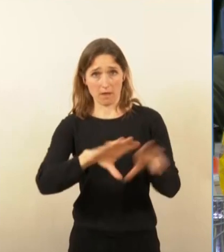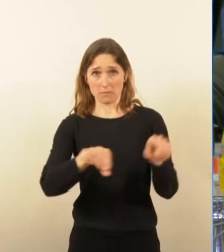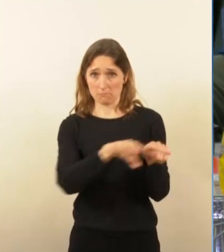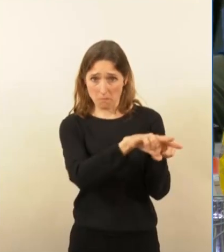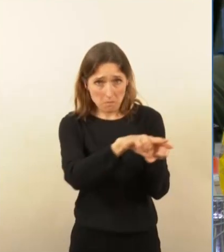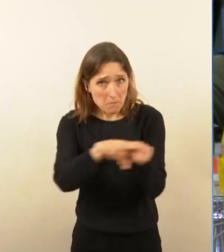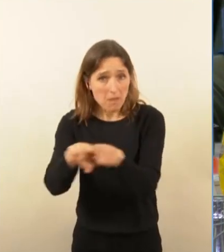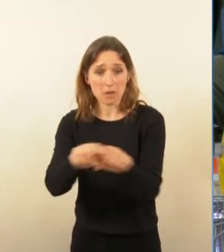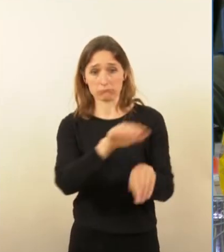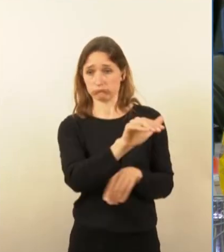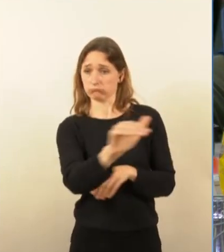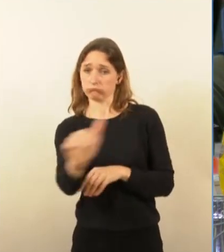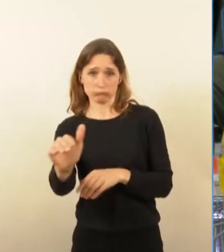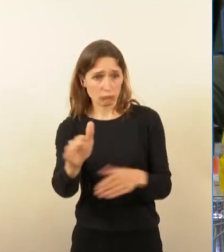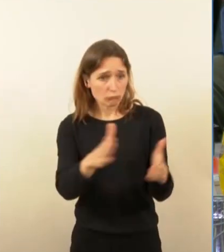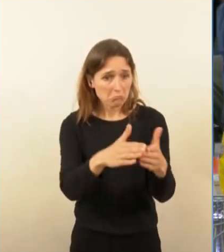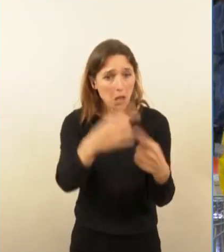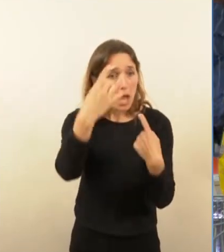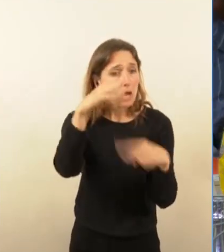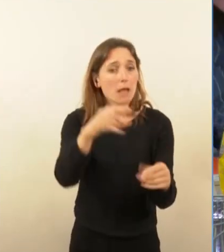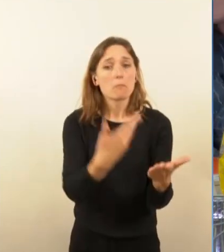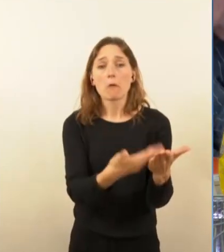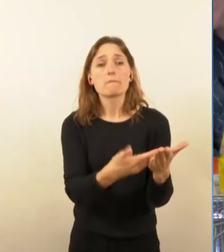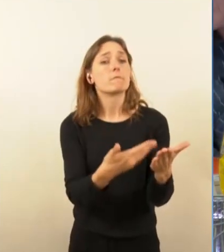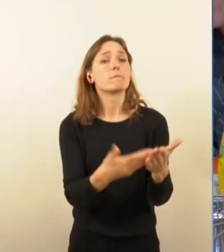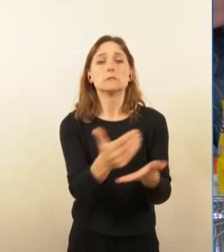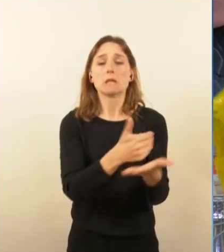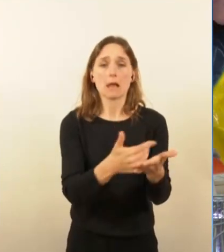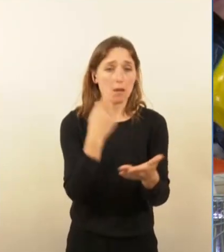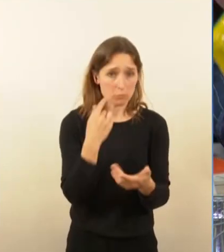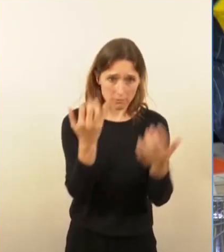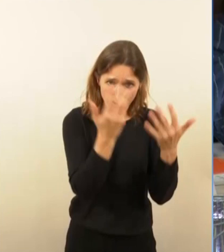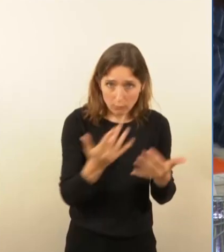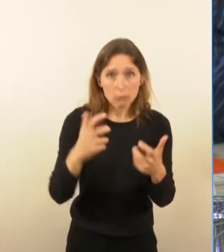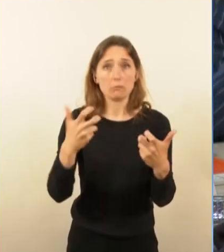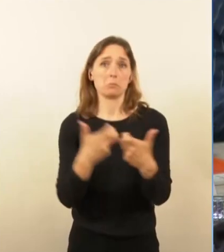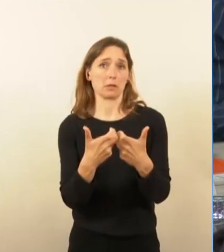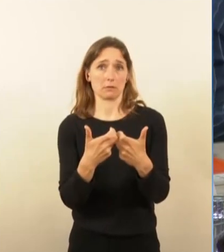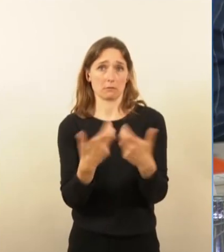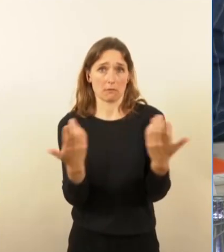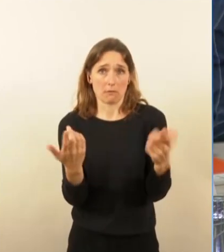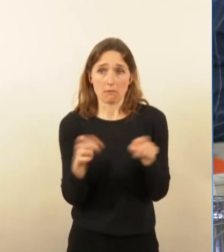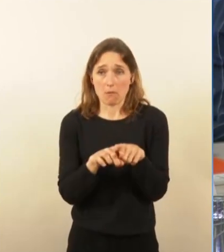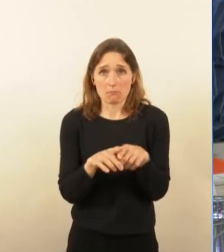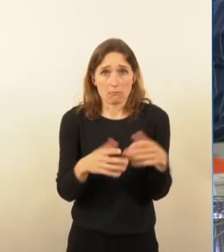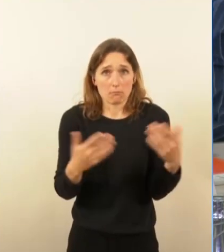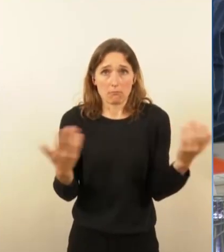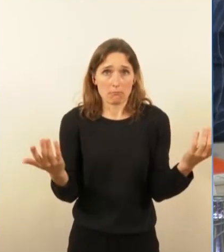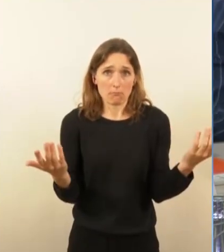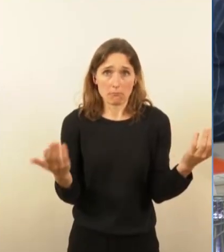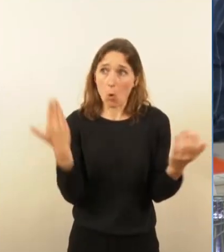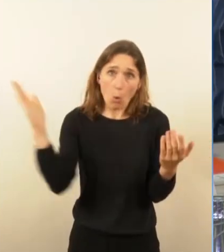les revenus pour le quotient familial pour calculer un tarif comme pour n'importe quel n'importe quel